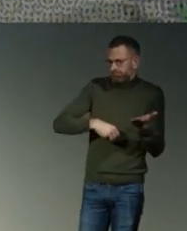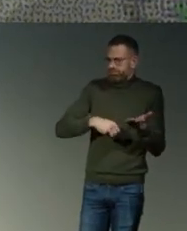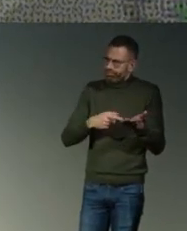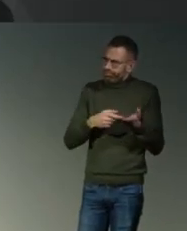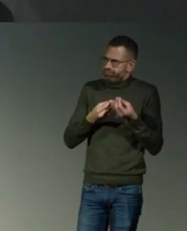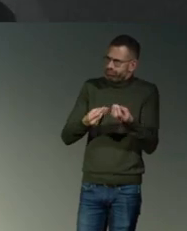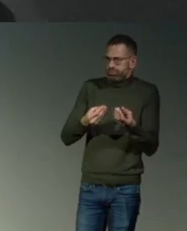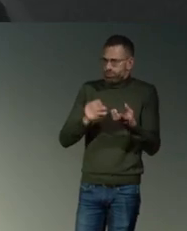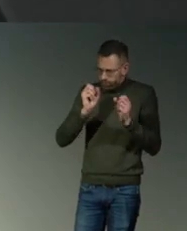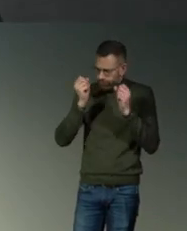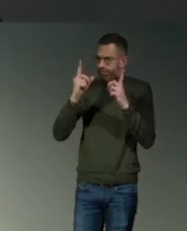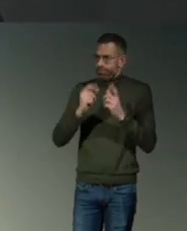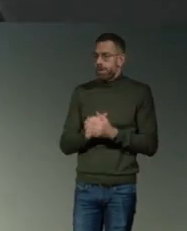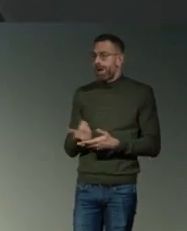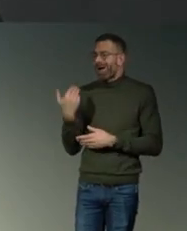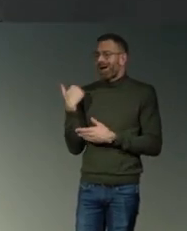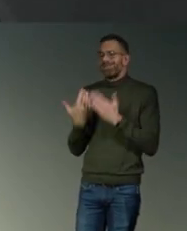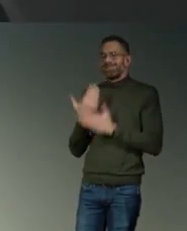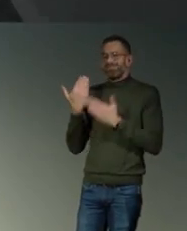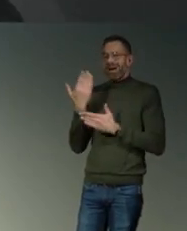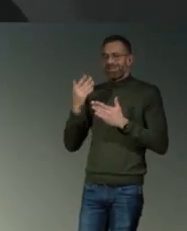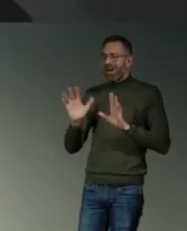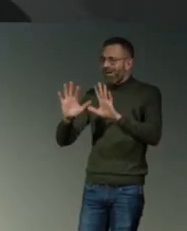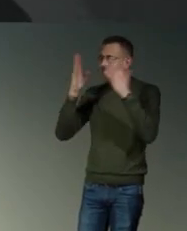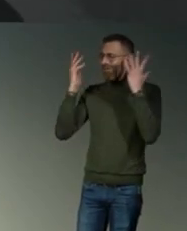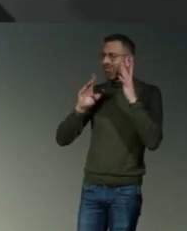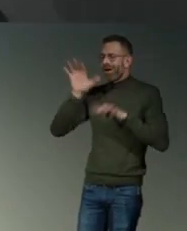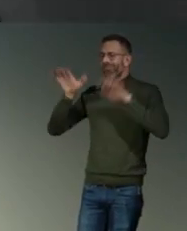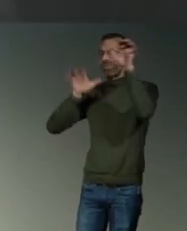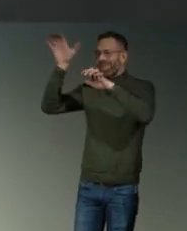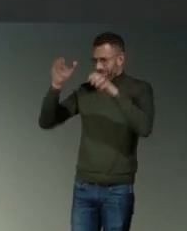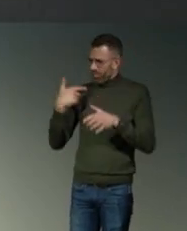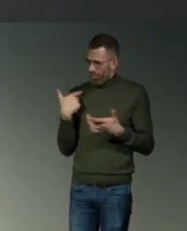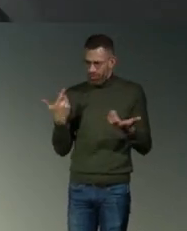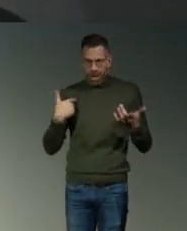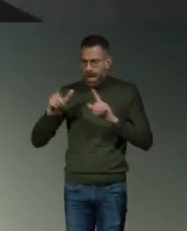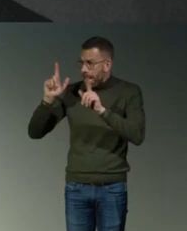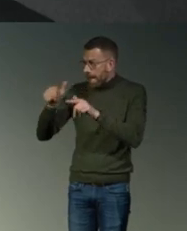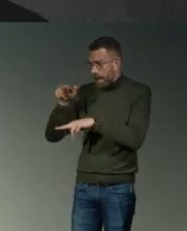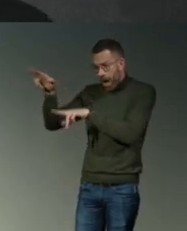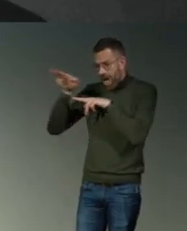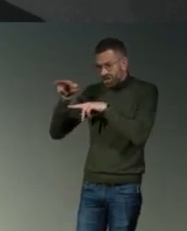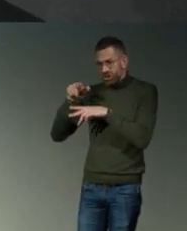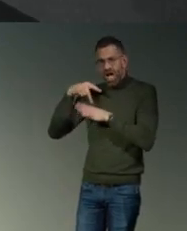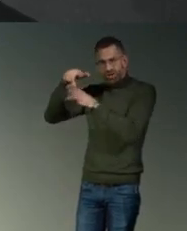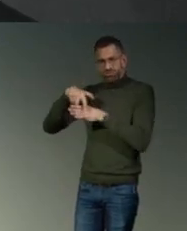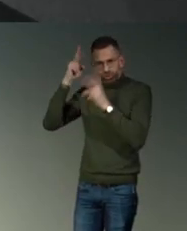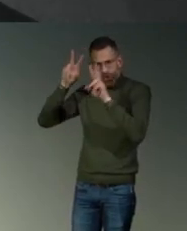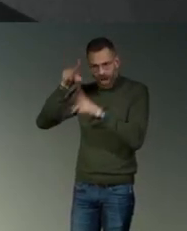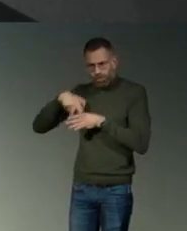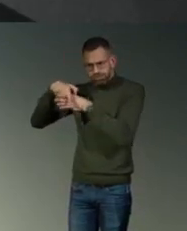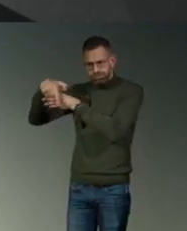Ce matin, j'étais en forêt de Fontainebleau pour essayer de montrer la chasse à cour qui est encore à l'œuvre jusqu'à la fin du mois de mars. Et